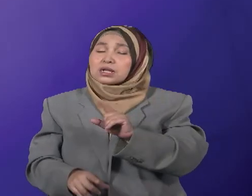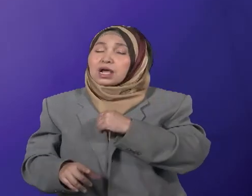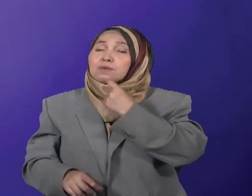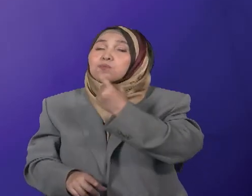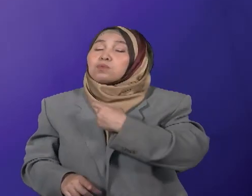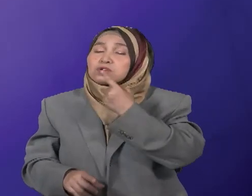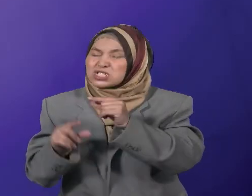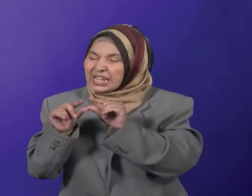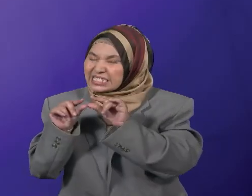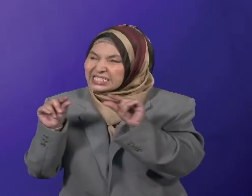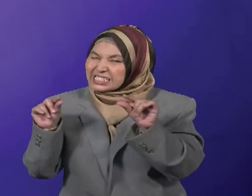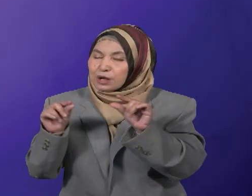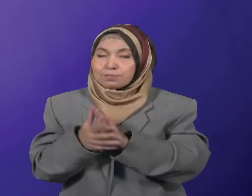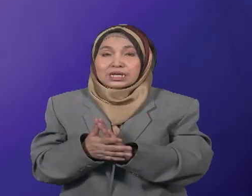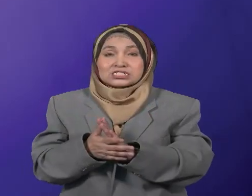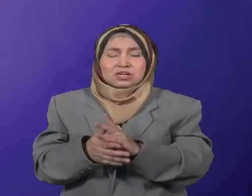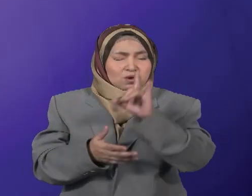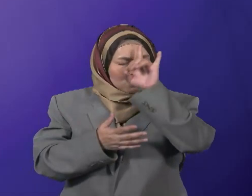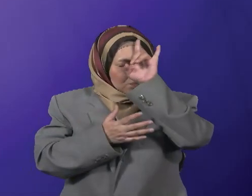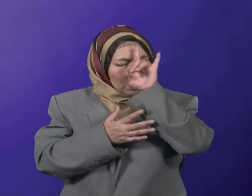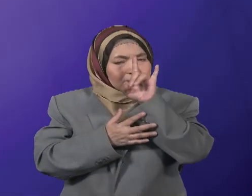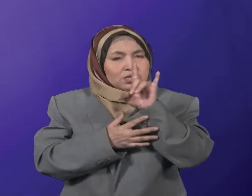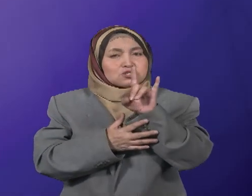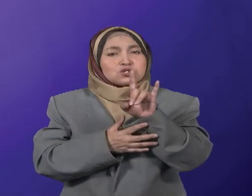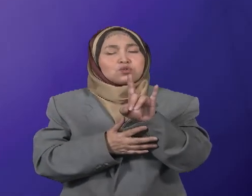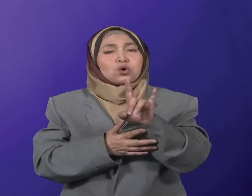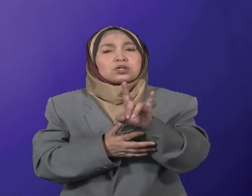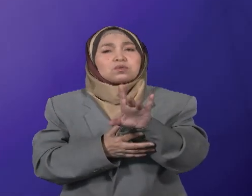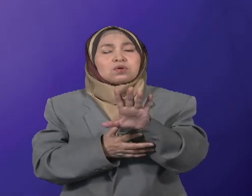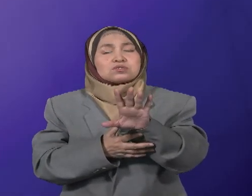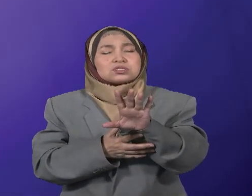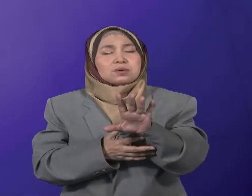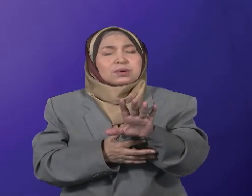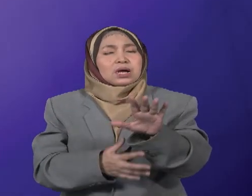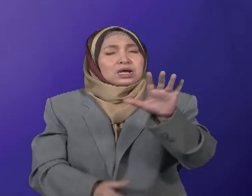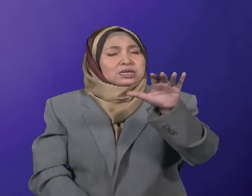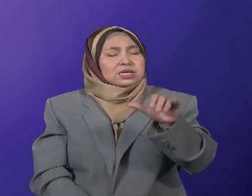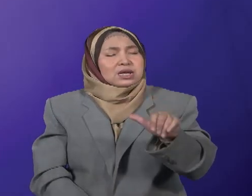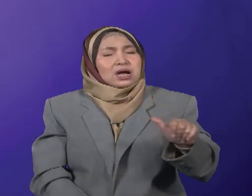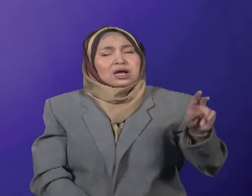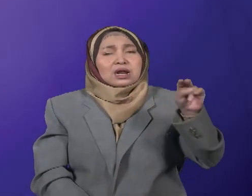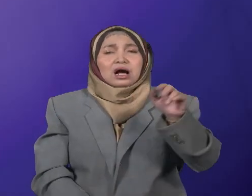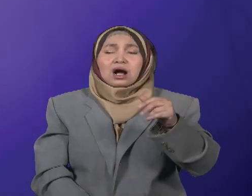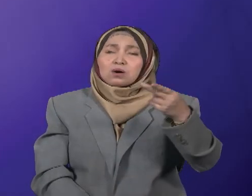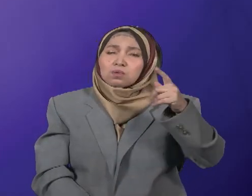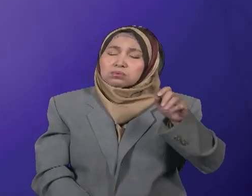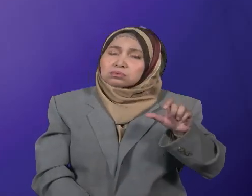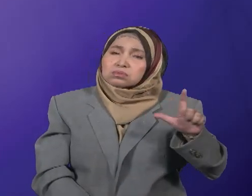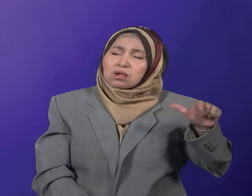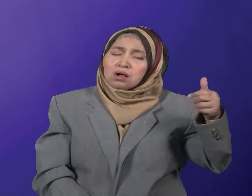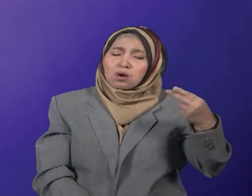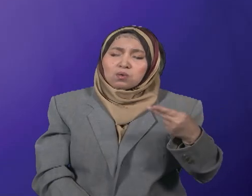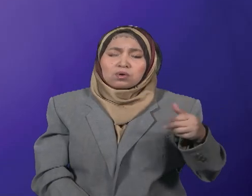tarqi nipis, kan? A'udzubillahi minasyaitonirrajim. يَمْحَقُ اللَّهُ